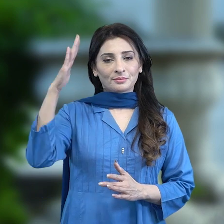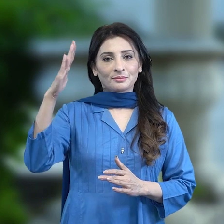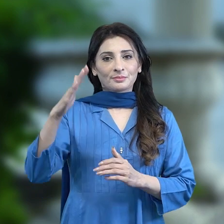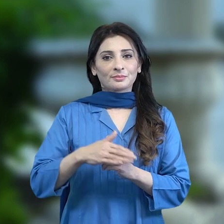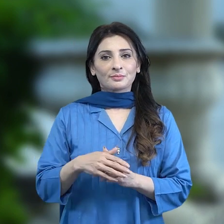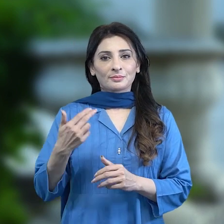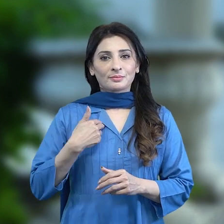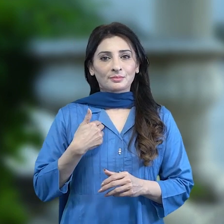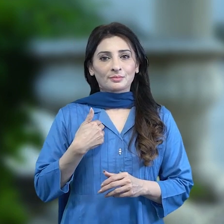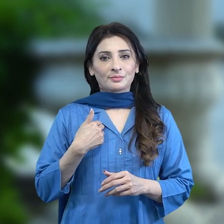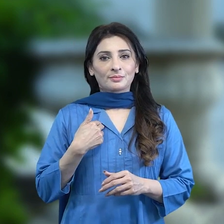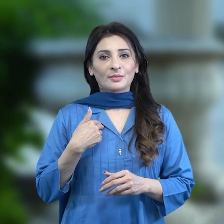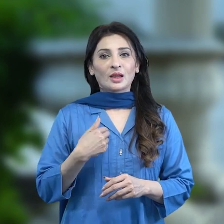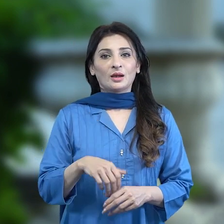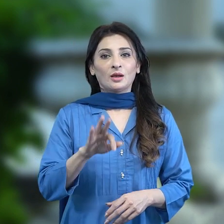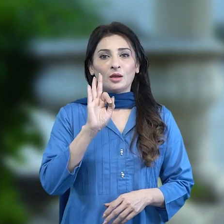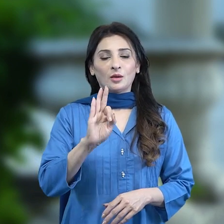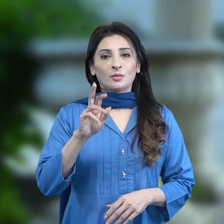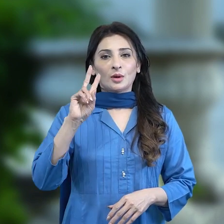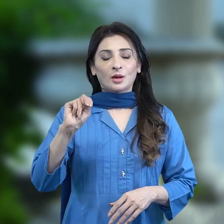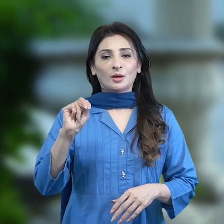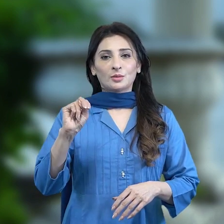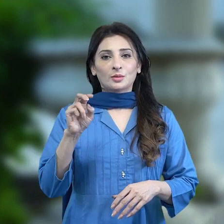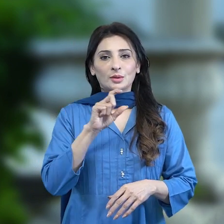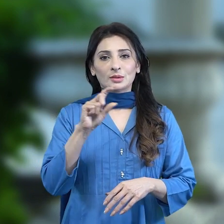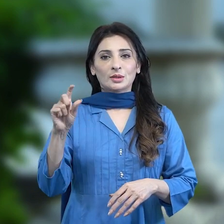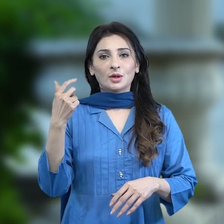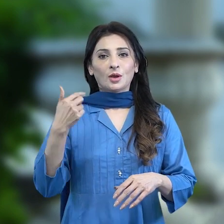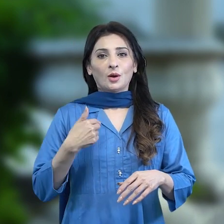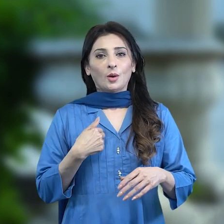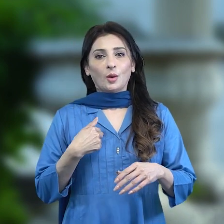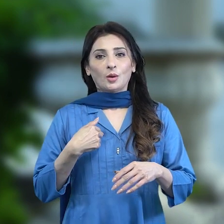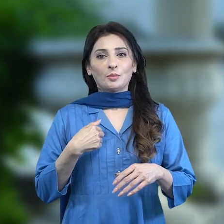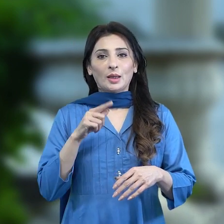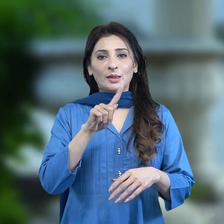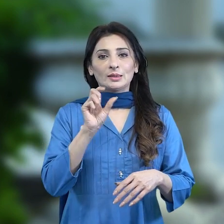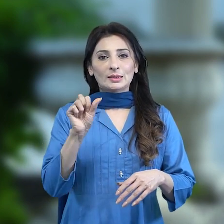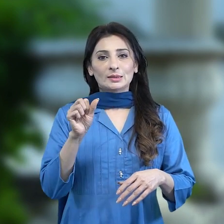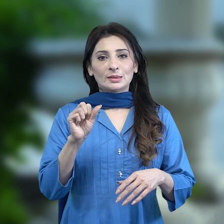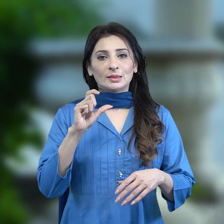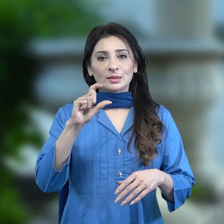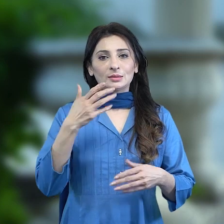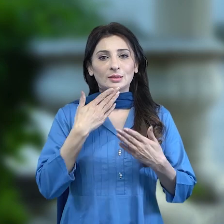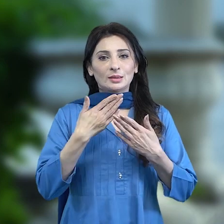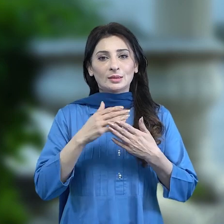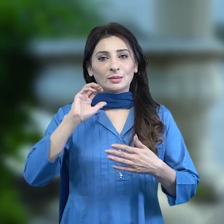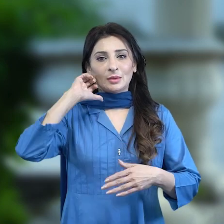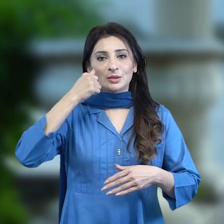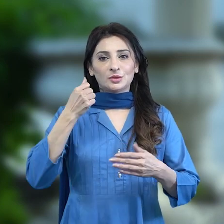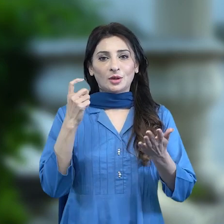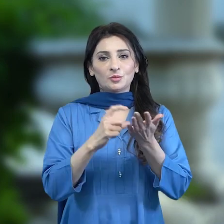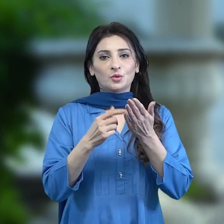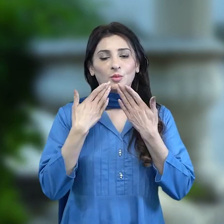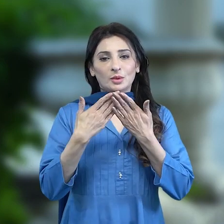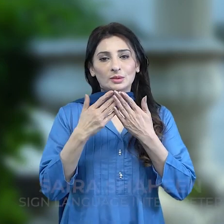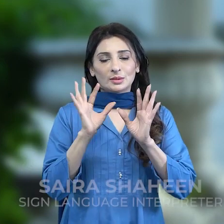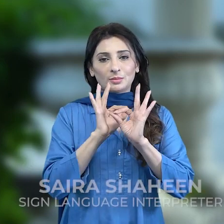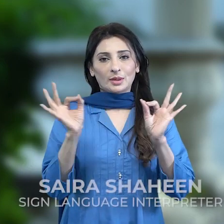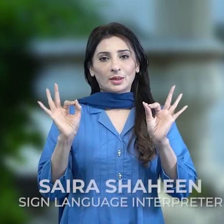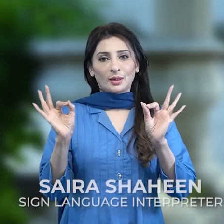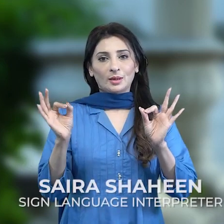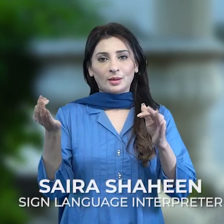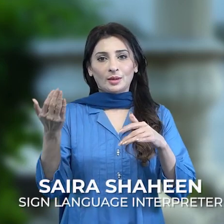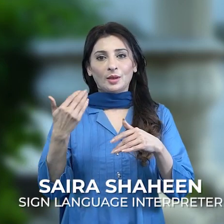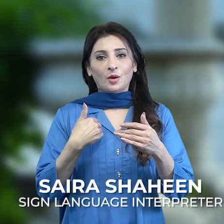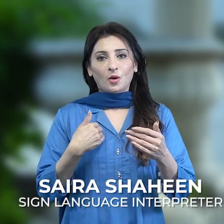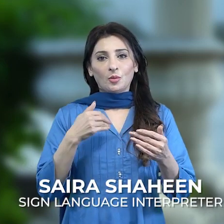Assalamu alaikum. My name is Farooq Nazir, and I have done my master's degree program in sports sciences from Punjab University और